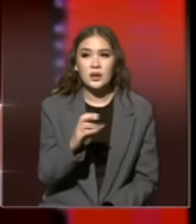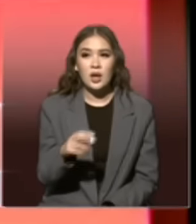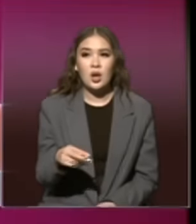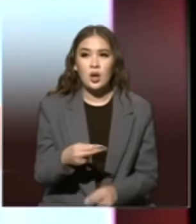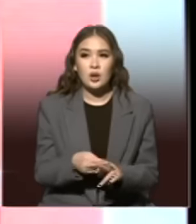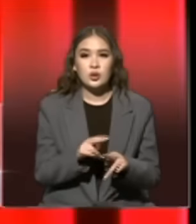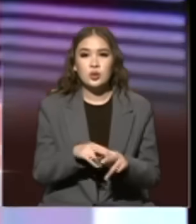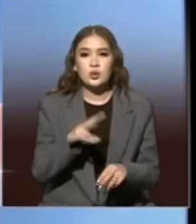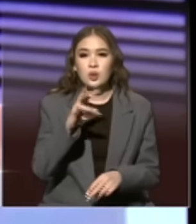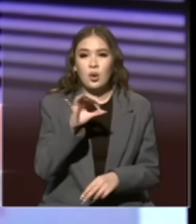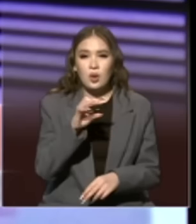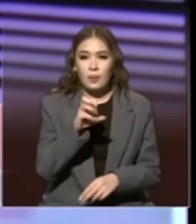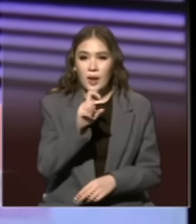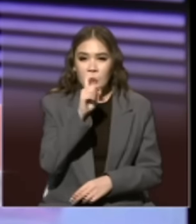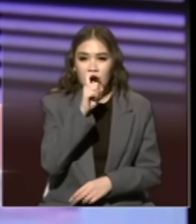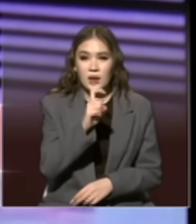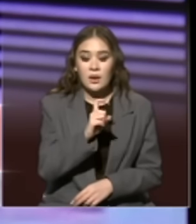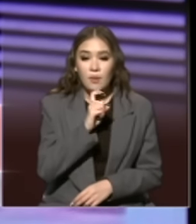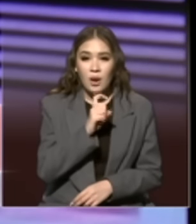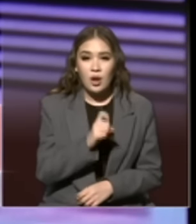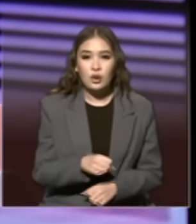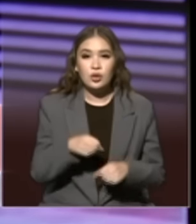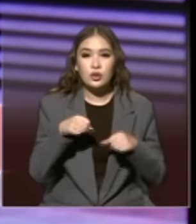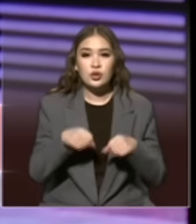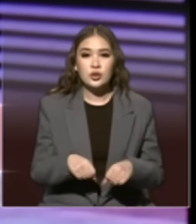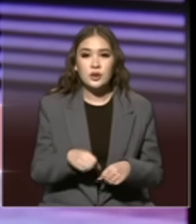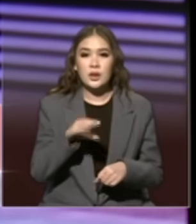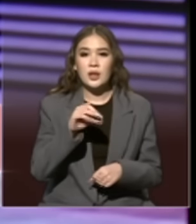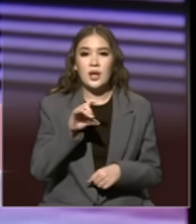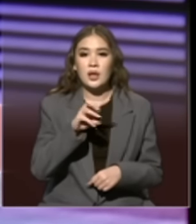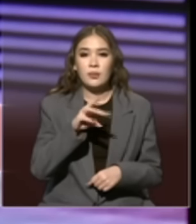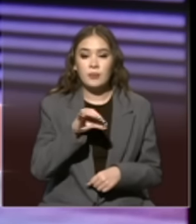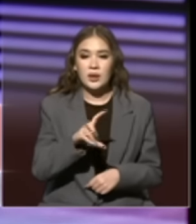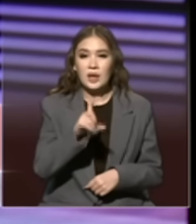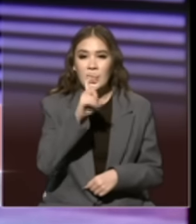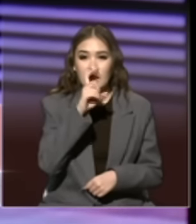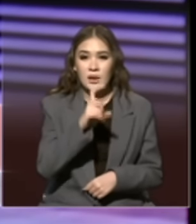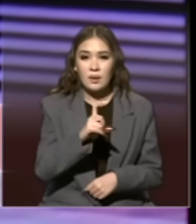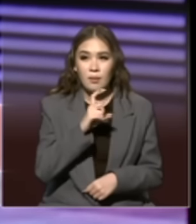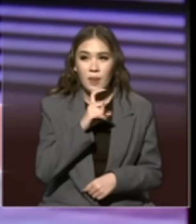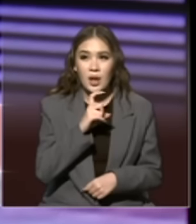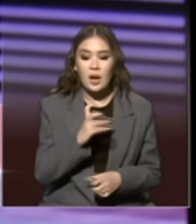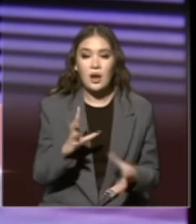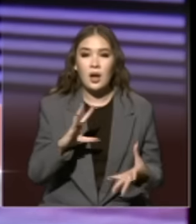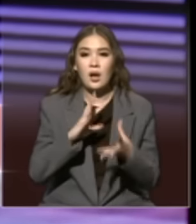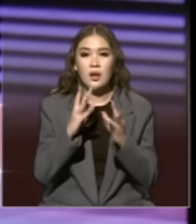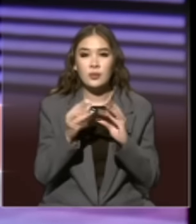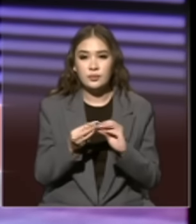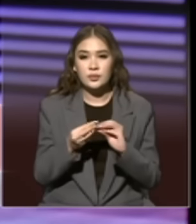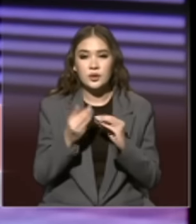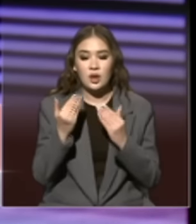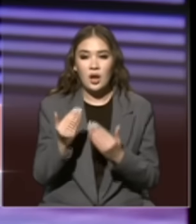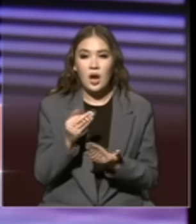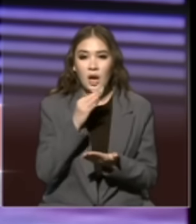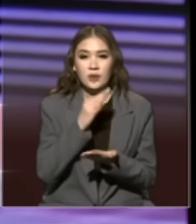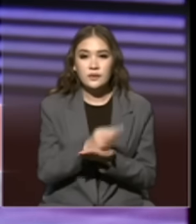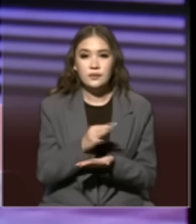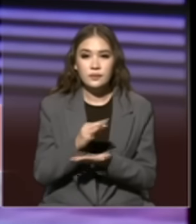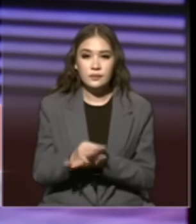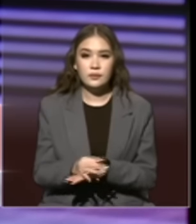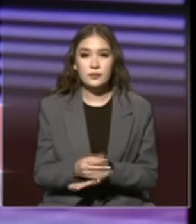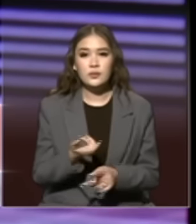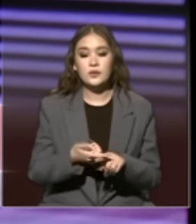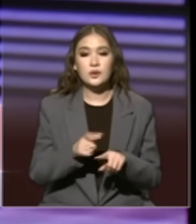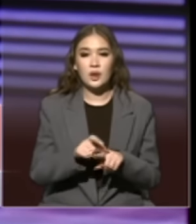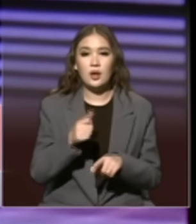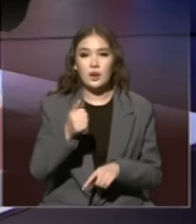нормаларын түсінбеушіліктен, құқықтық терминдердің мәнін түсінбеушіліктен қалыптасқан пікір ме деп мен ойлаймын. Өте жақсы, Жәлел мырза,